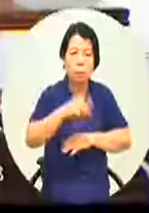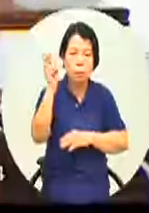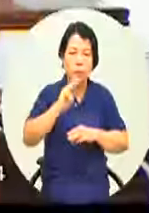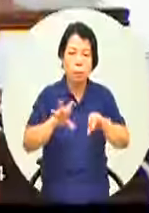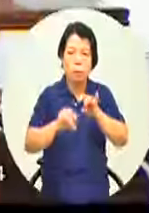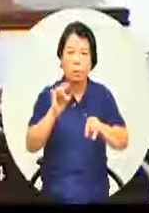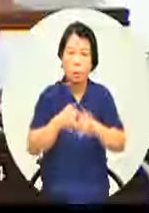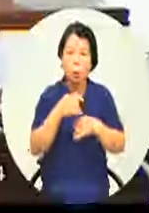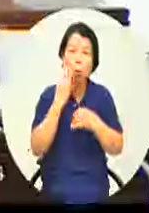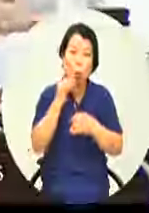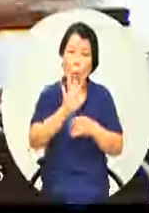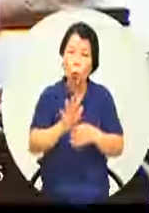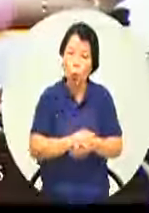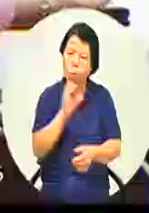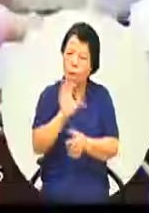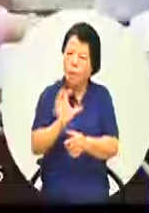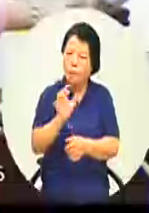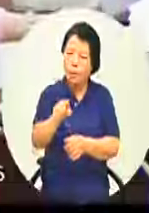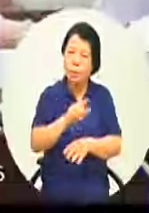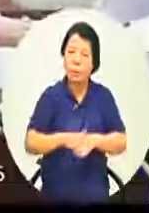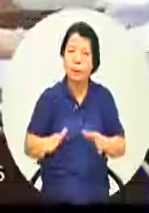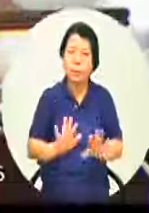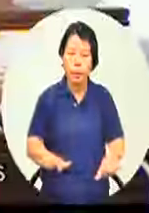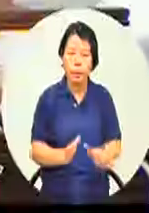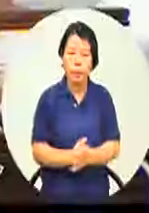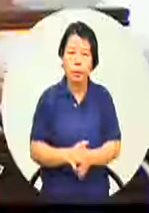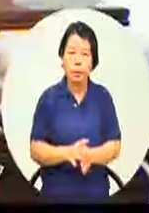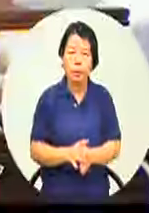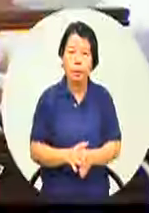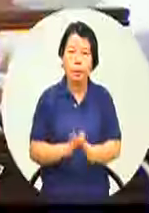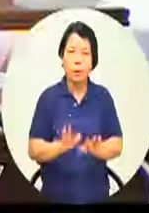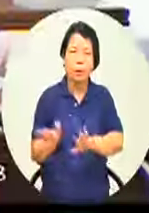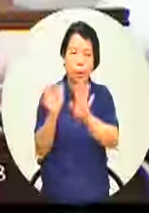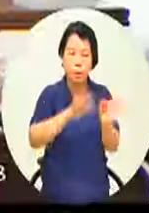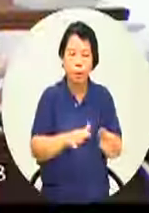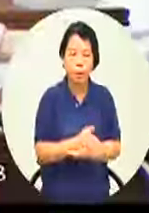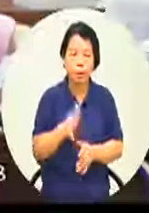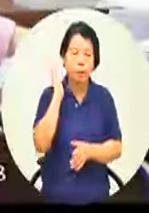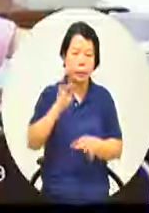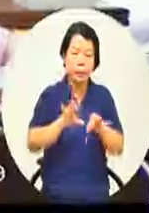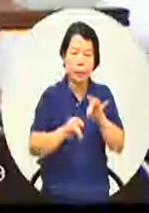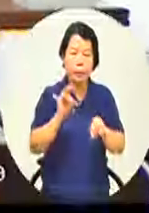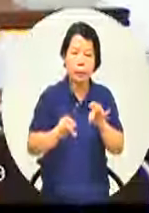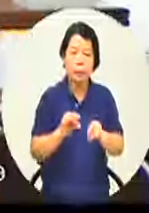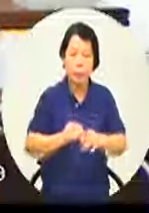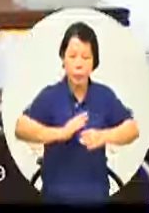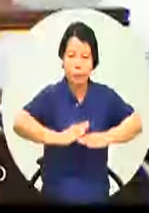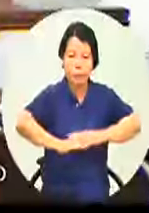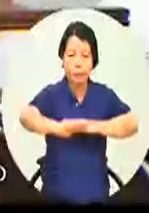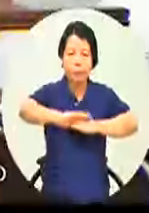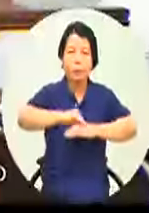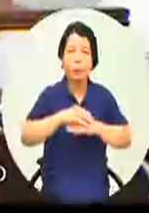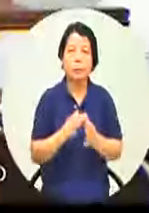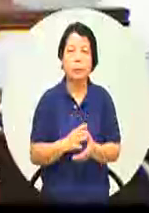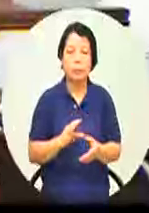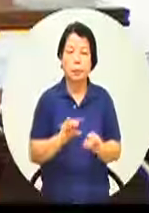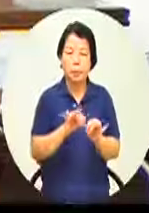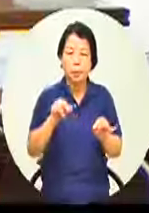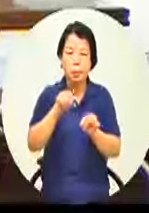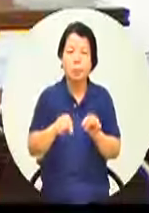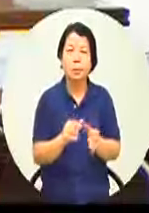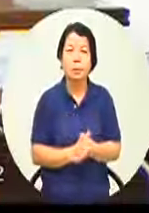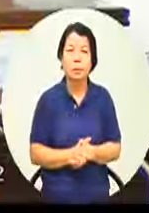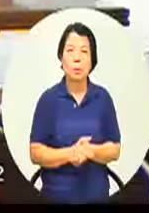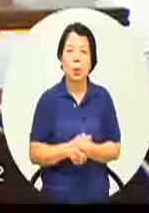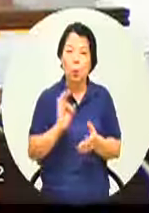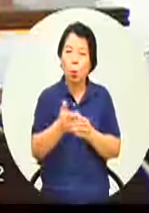我的妈死啊！你们是用现状，就是阿门头，就是土质安尼，但是土质这些东物件有